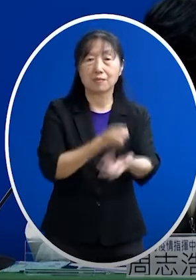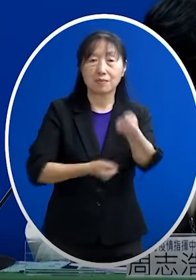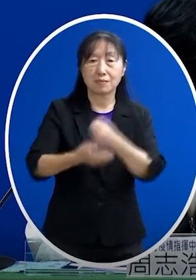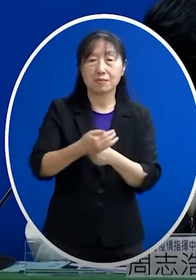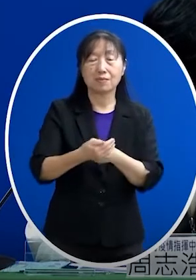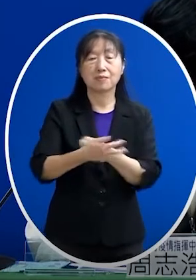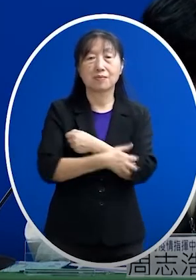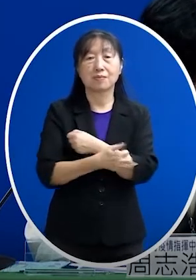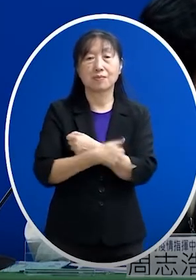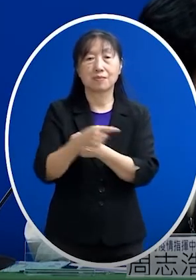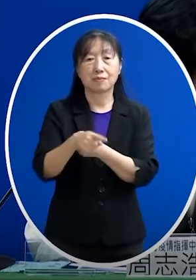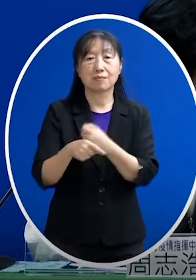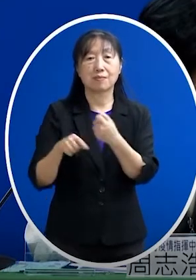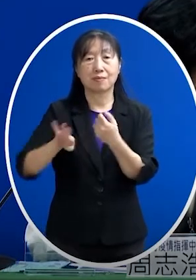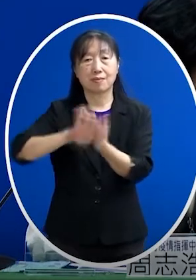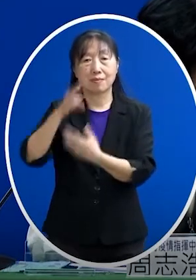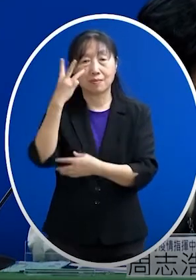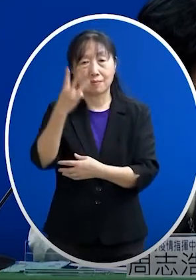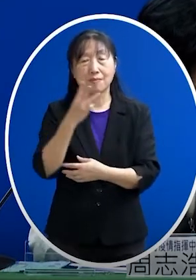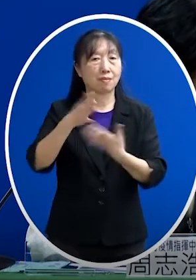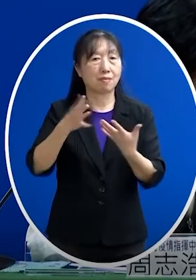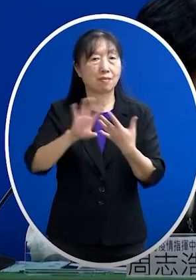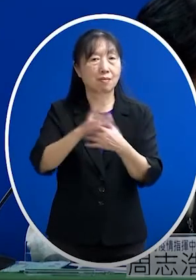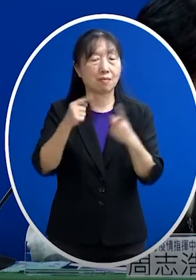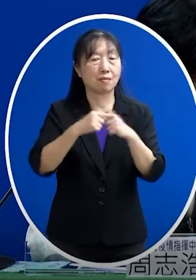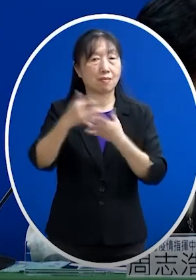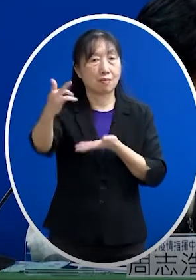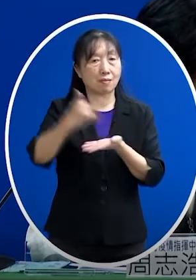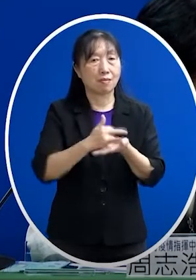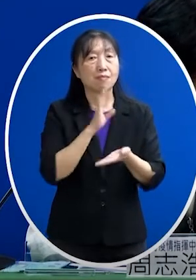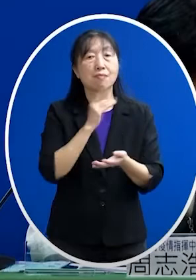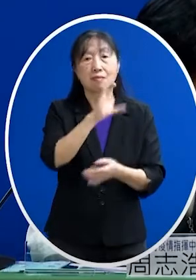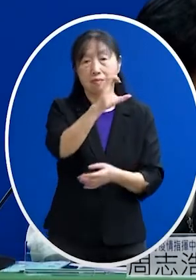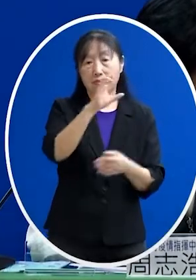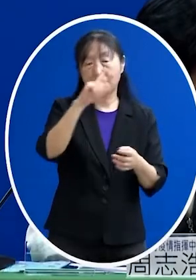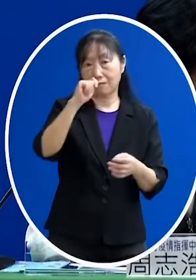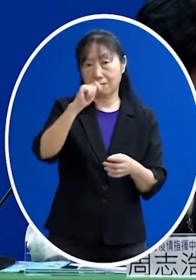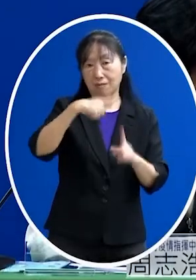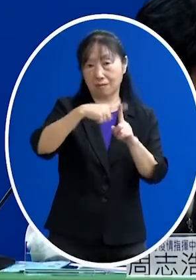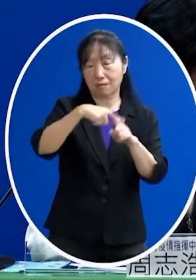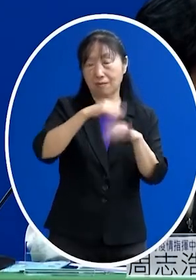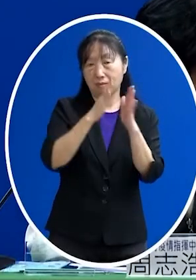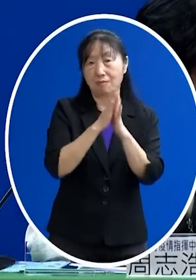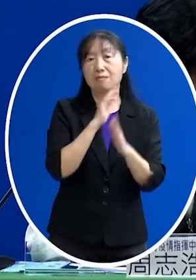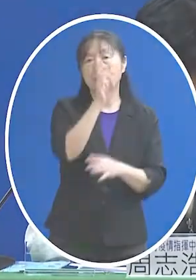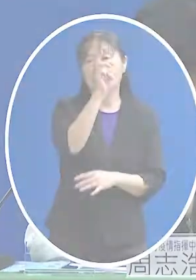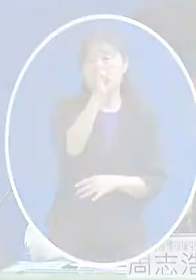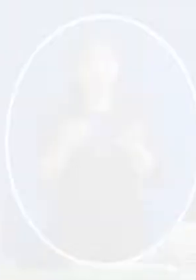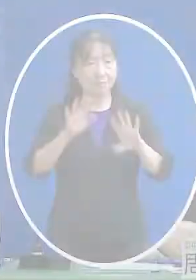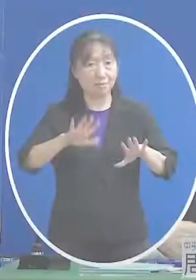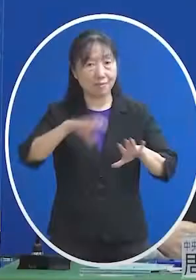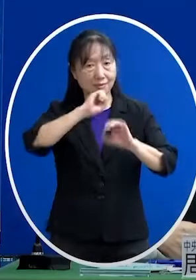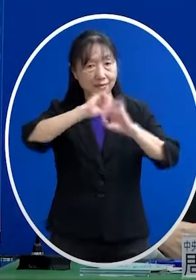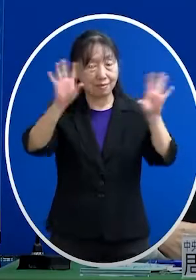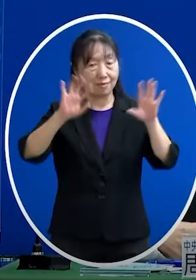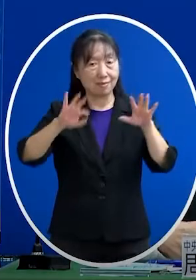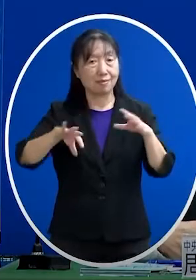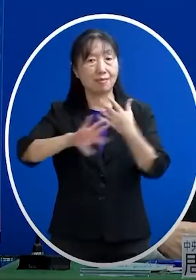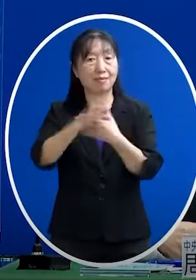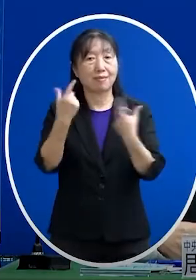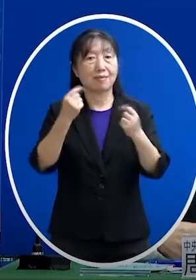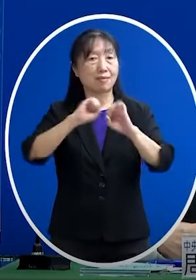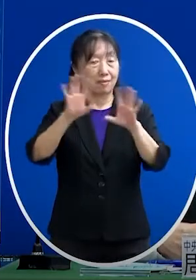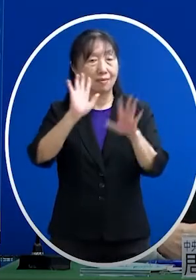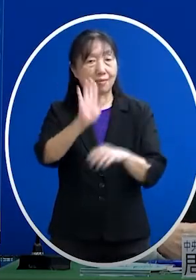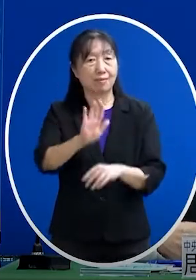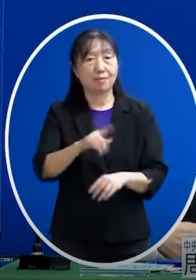有3位是境外生，不过他们的 CT 值都还蛮高，都是在30以上啊。这一个大家比